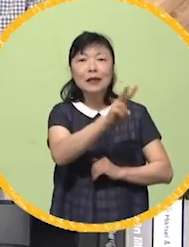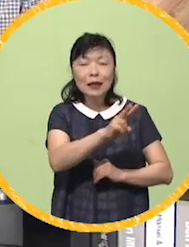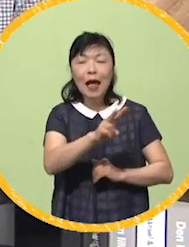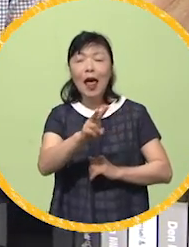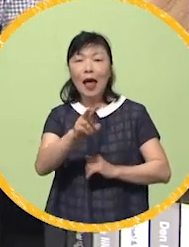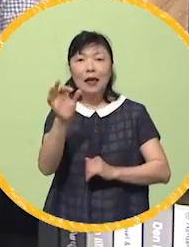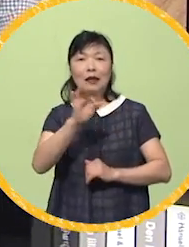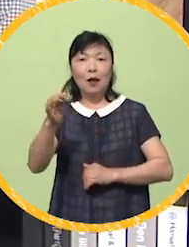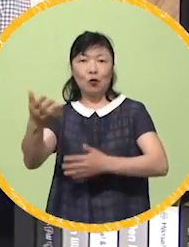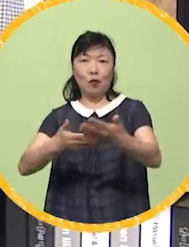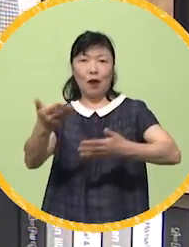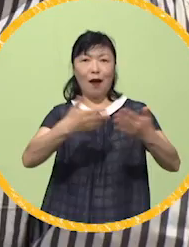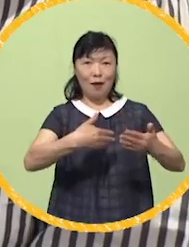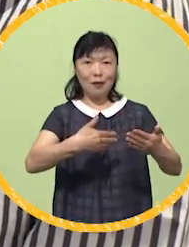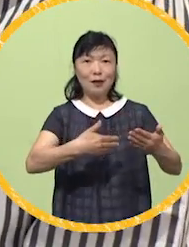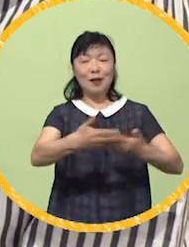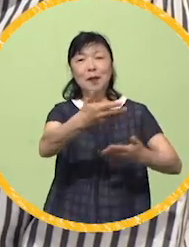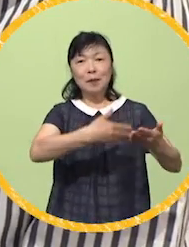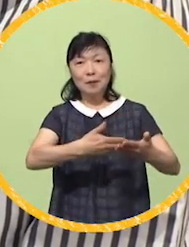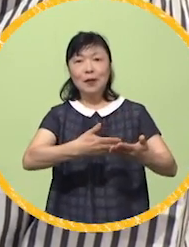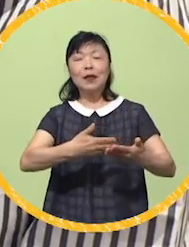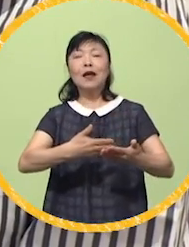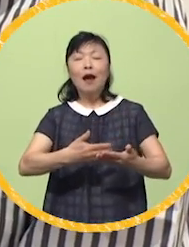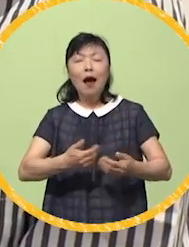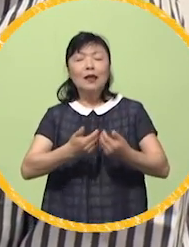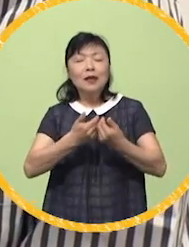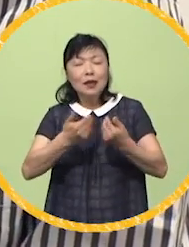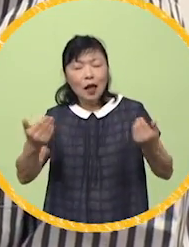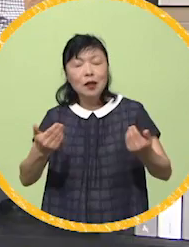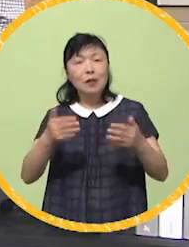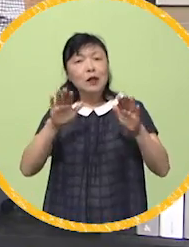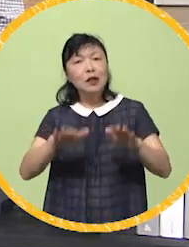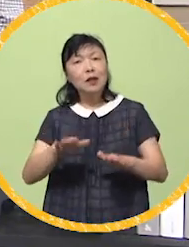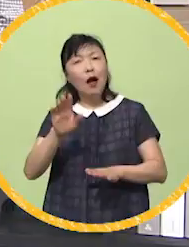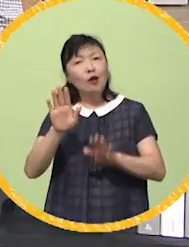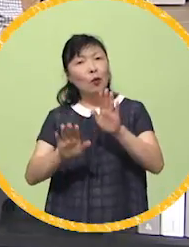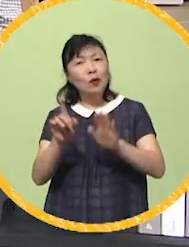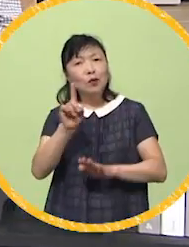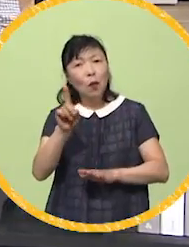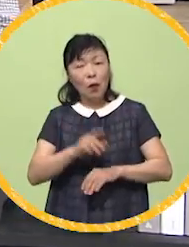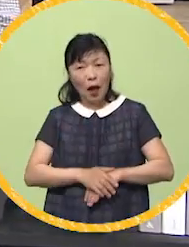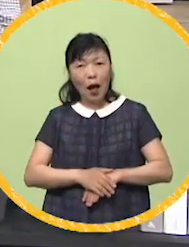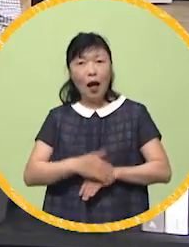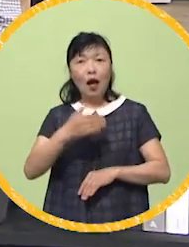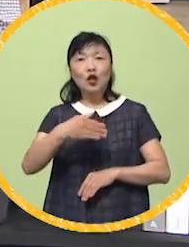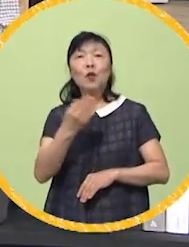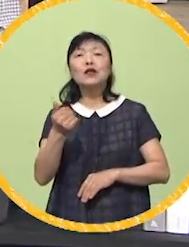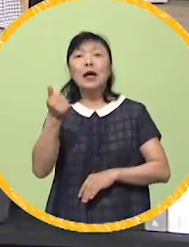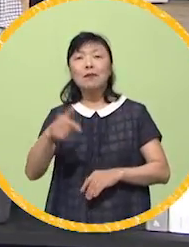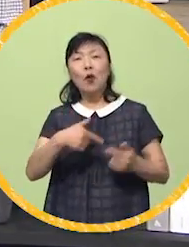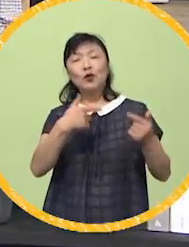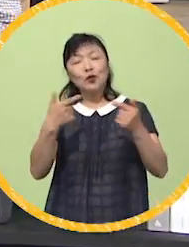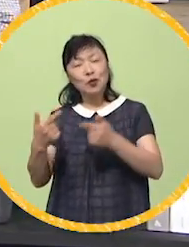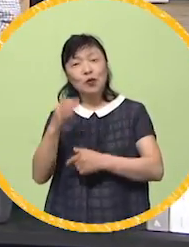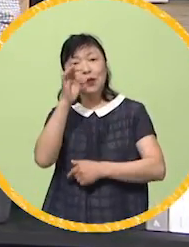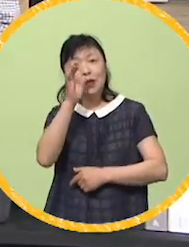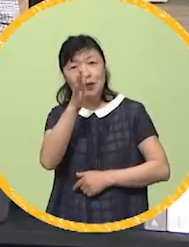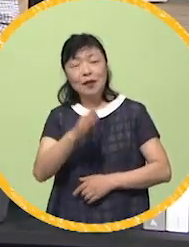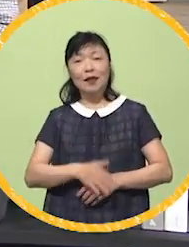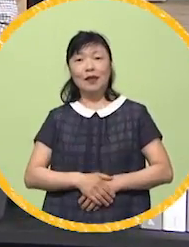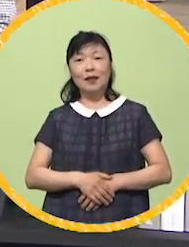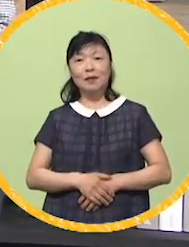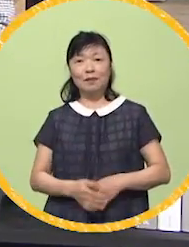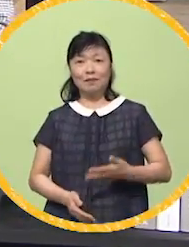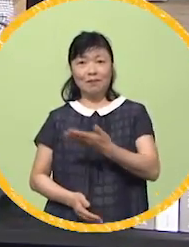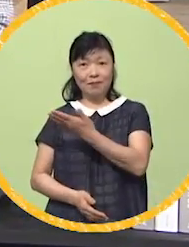。 本当だよね。 久々。さあ今週は一体どうなっているのか、さあ久保天気さんもねゆっくり見ていってくださいね。 ありがとうございます。 それでは